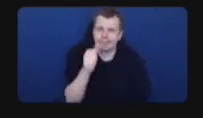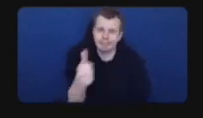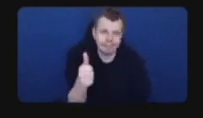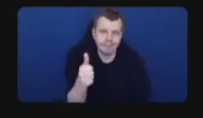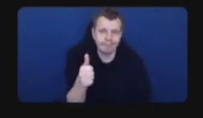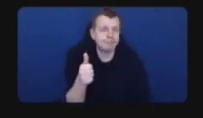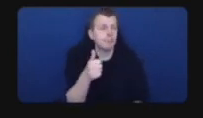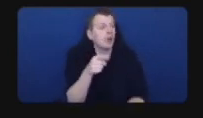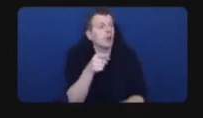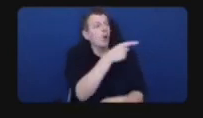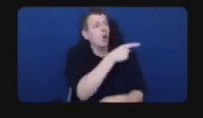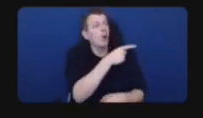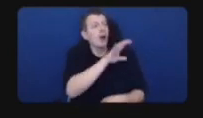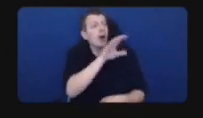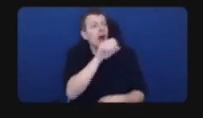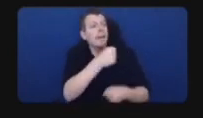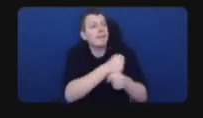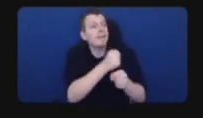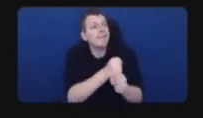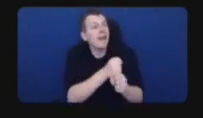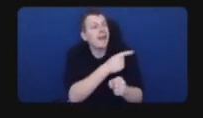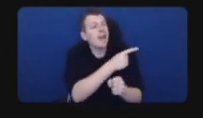所以他们都是, 符合一些,